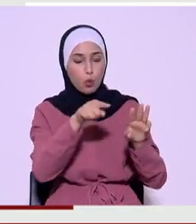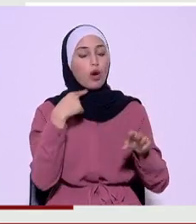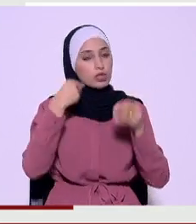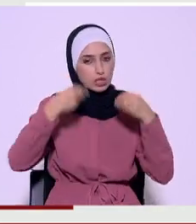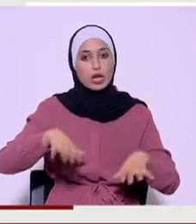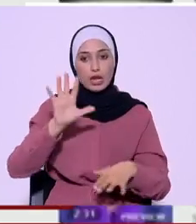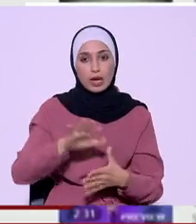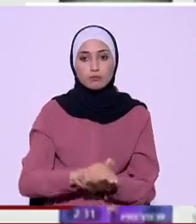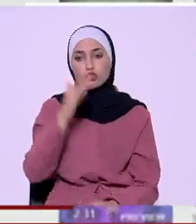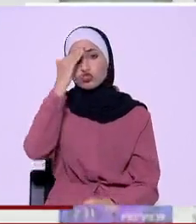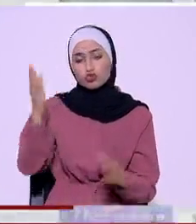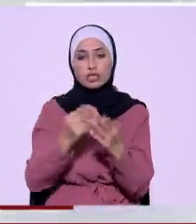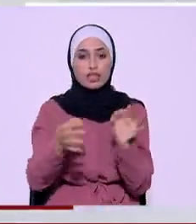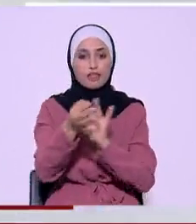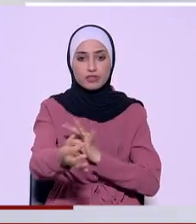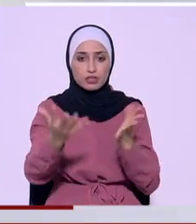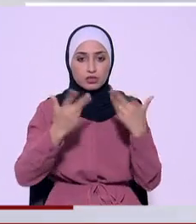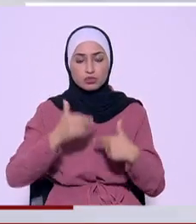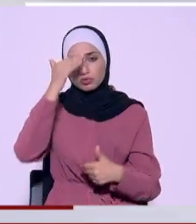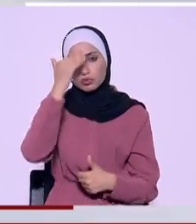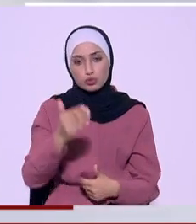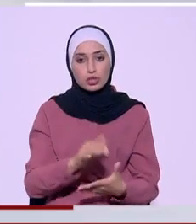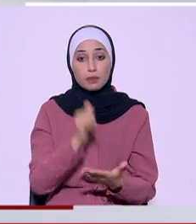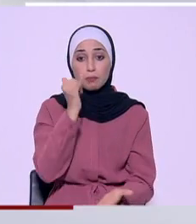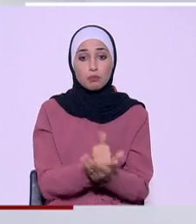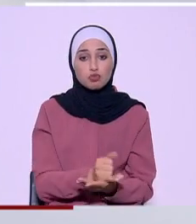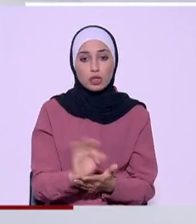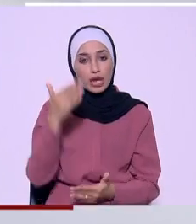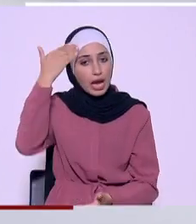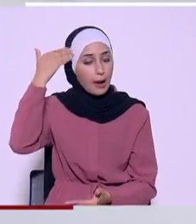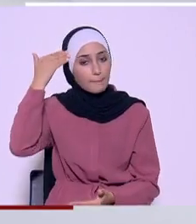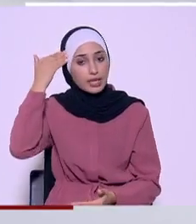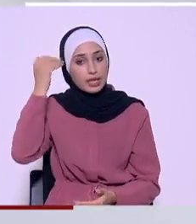جزيلا لك على كل هذه التفاصيل. الخبير في امن المعلومات وليد حجاج كنت معنا من القاهره.